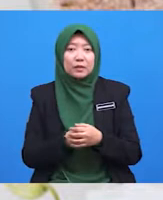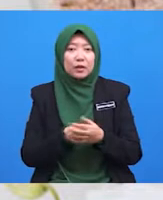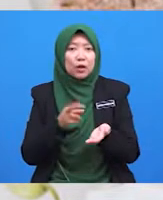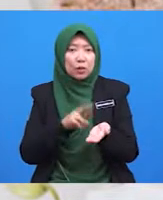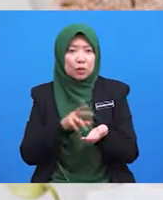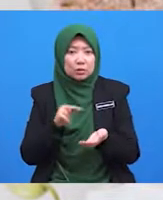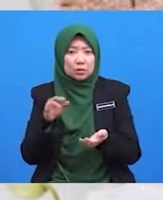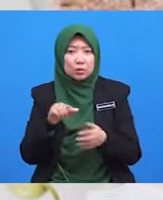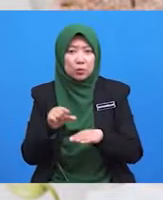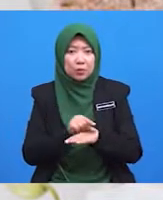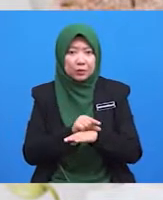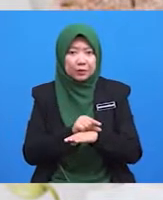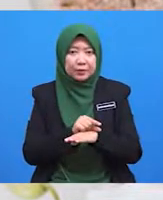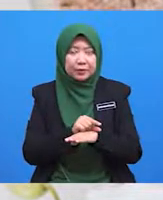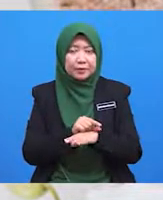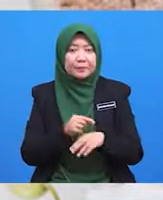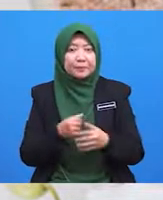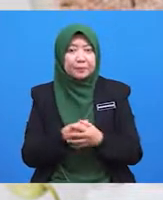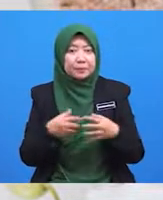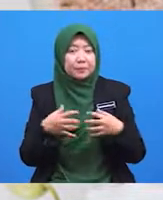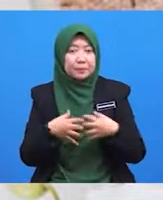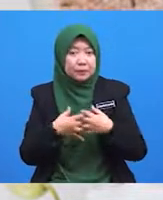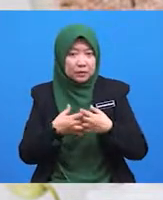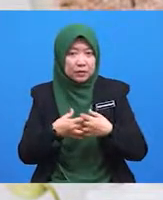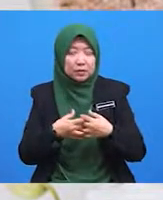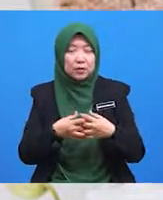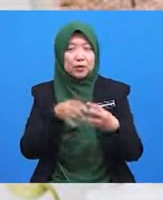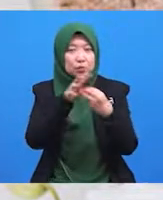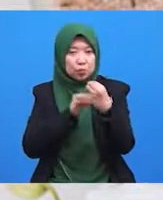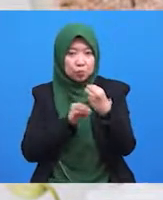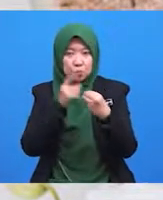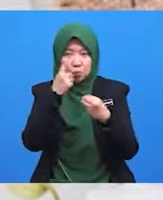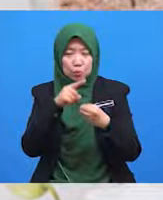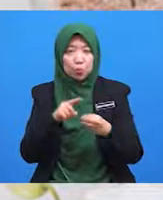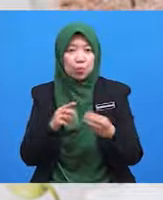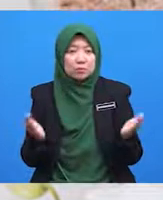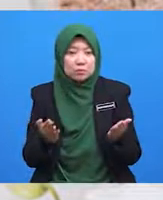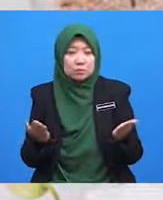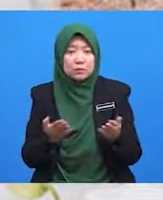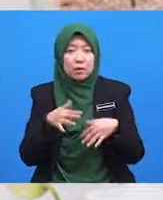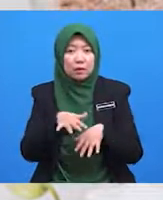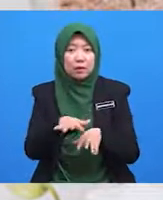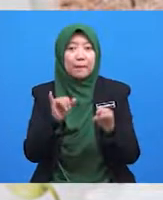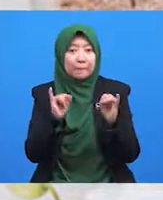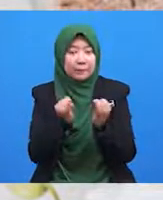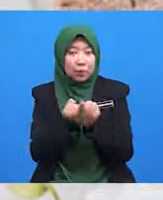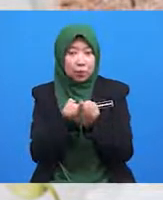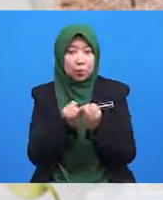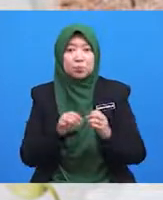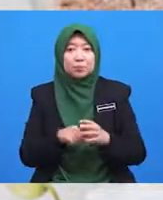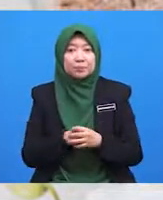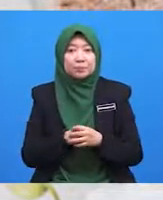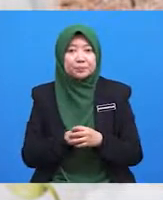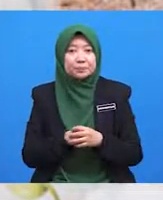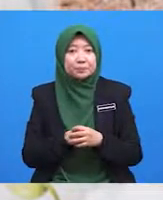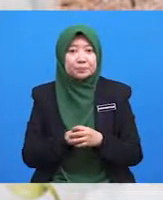rawatan yang menggunakan kaedah mekanikal iaitu kaedah sedutan bagi merangsang aliran mikro. Ia merangsang penyingkiran